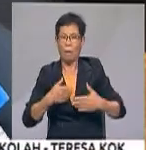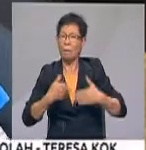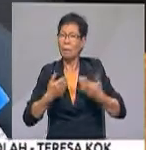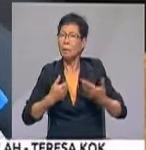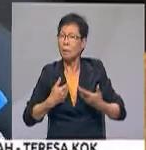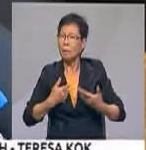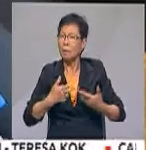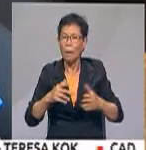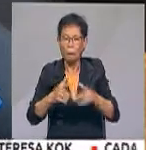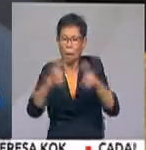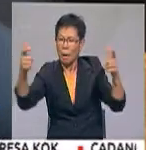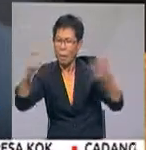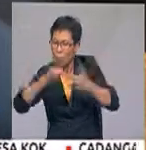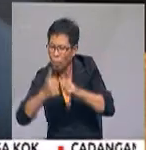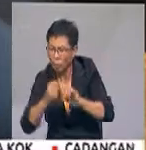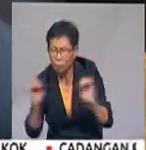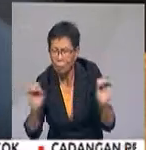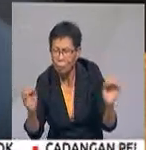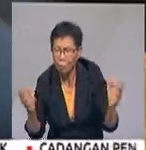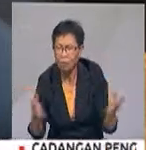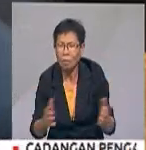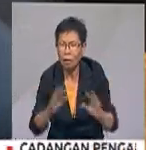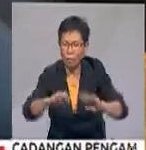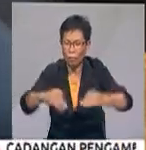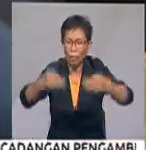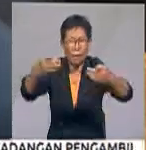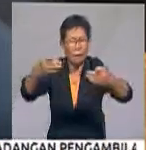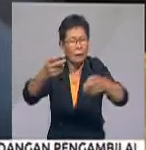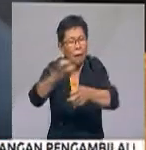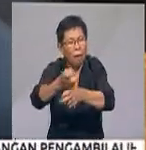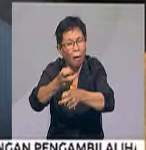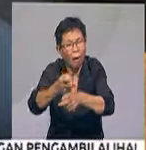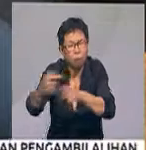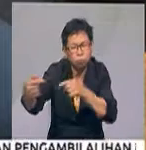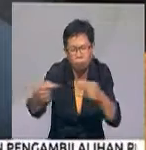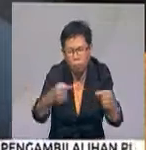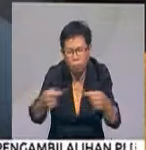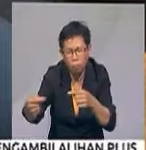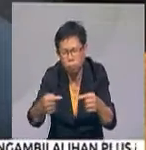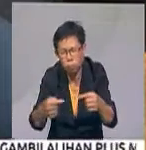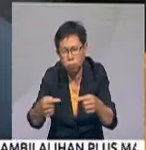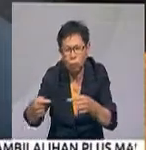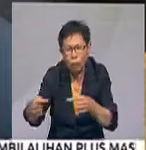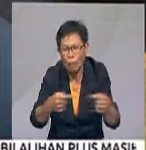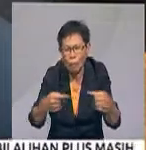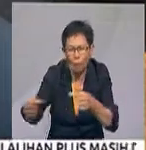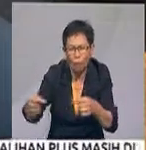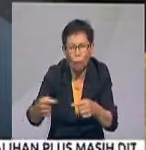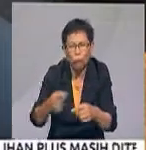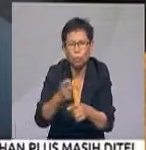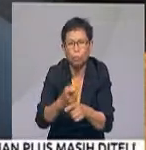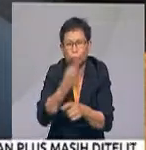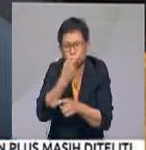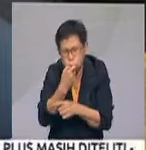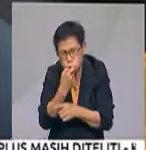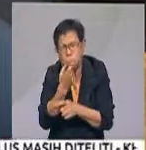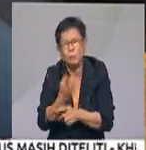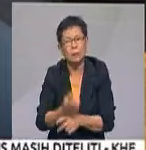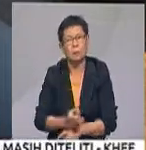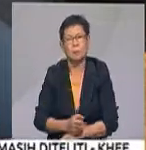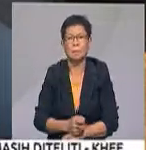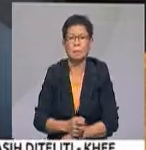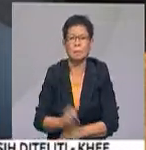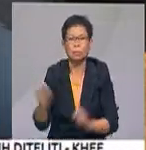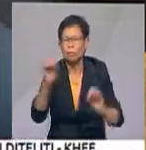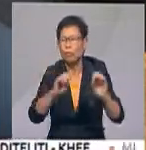Major issues pertaining to that final is not an easy game to to officiate but I believe He did his best and I don't think there's